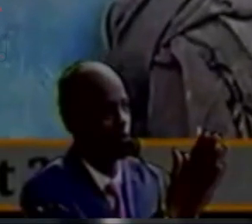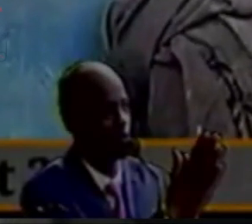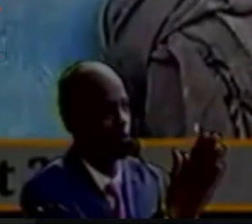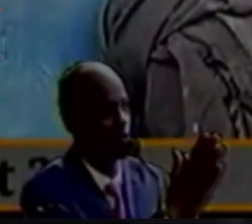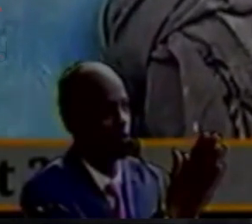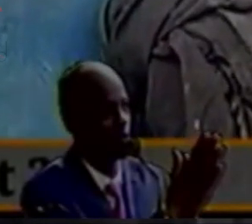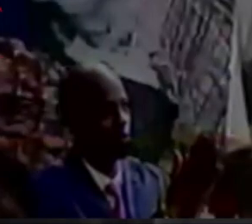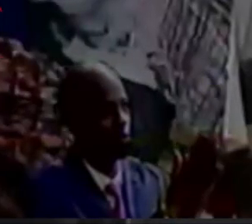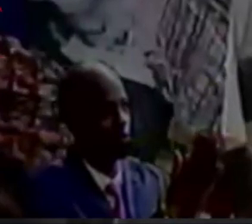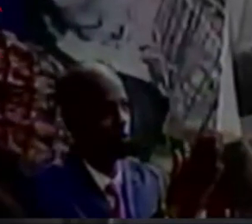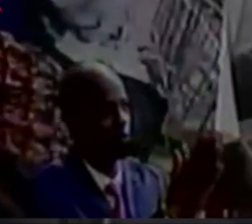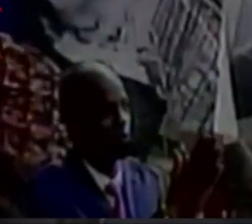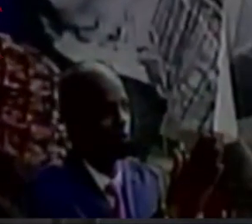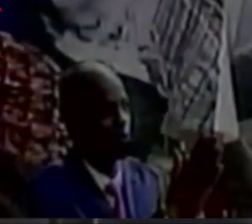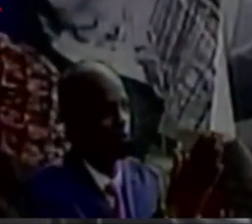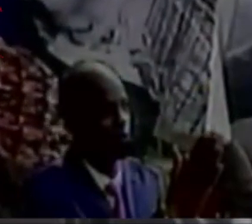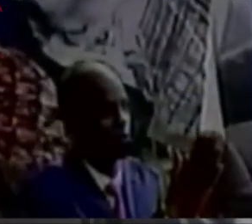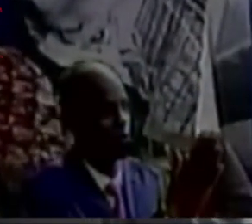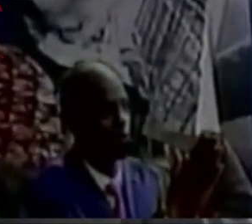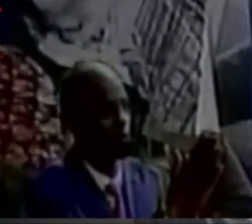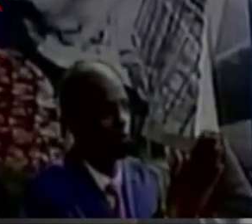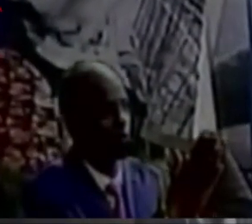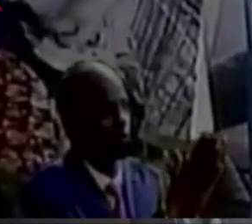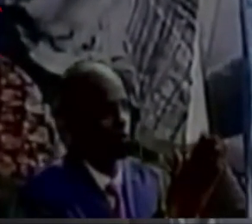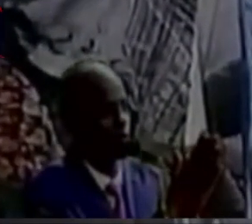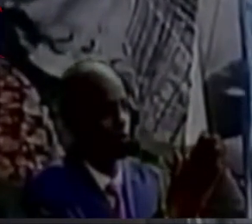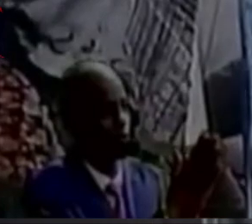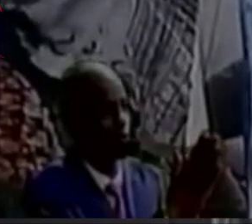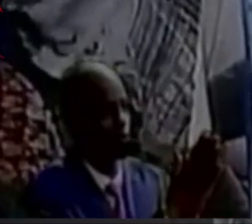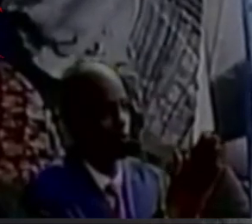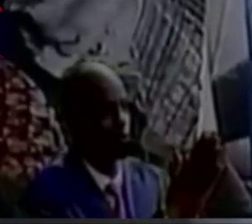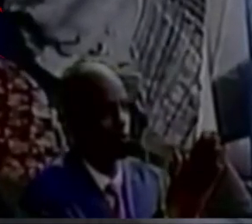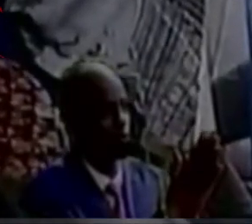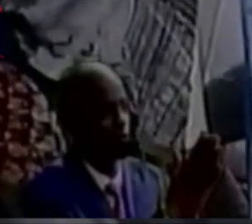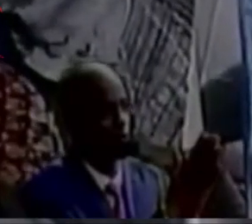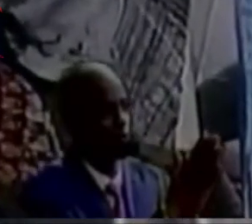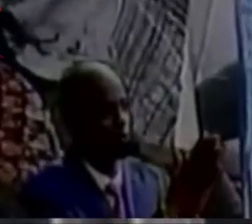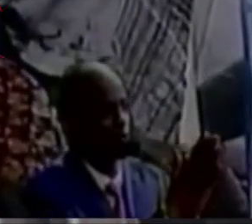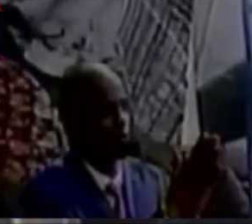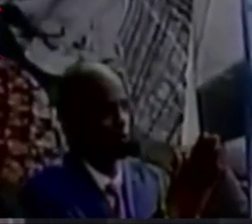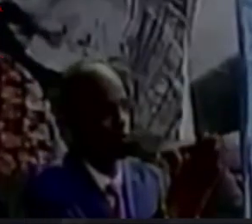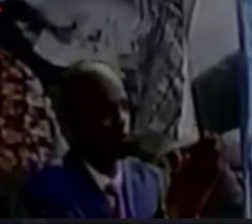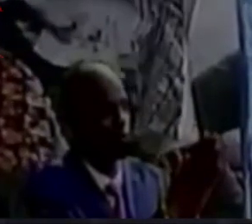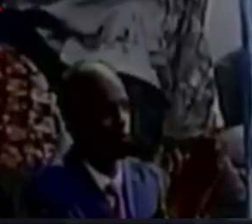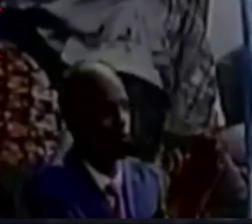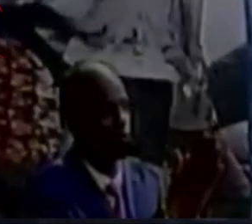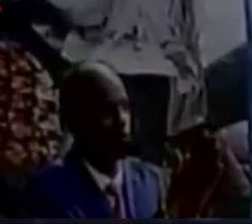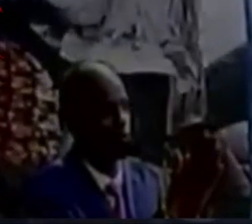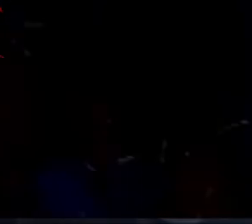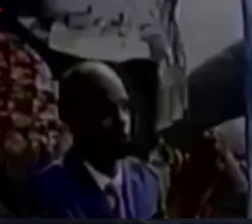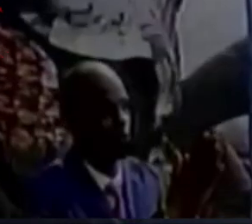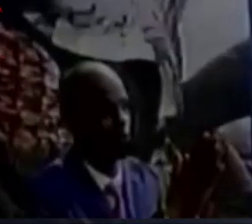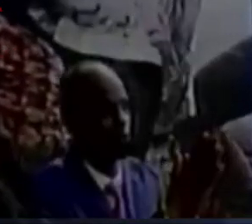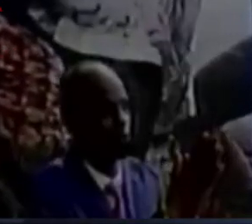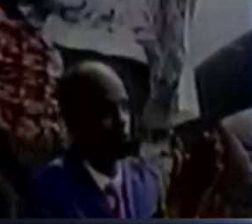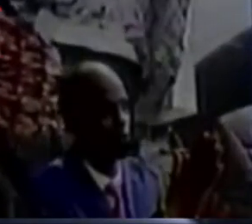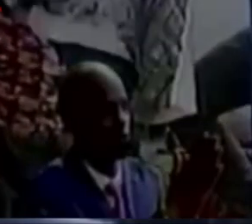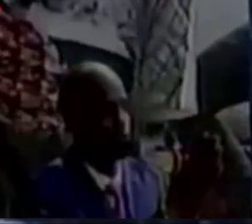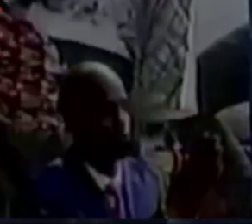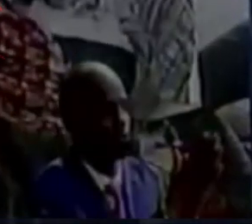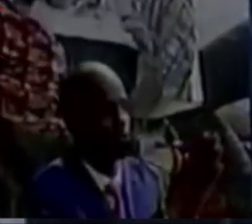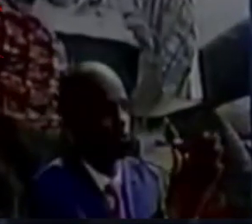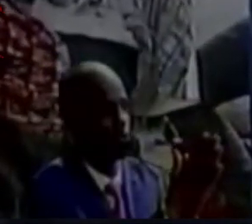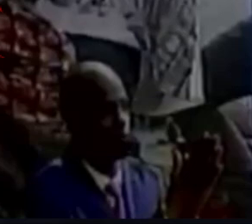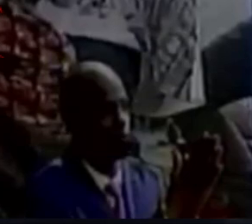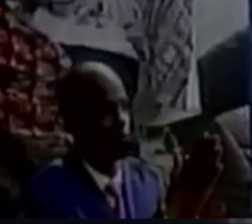sauver mon socob. Parfois, je mette 4, je mette un petit sac tout, je mette demi mamit sous lit, si pas gagne à faire. Quoi,